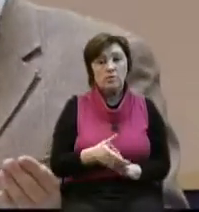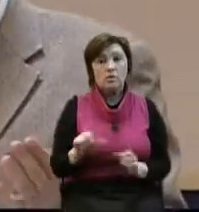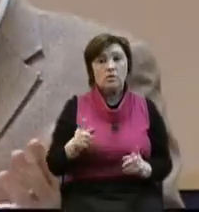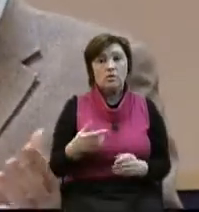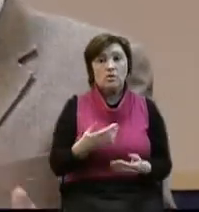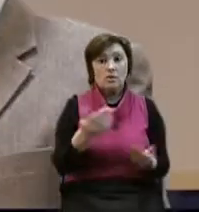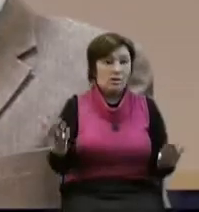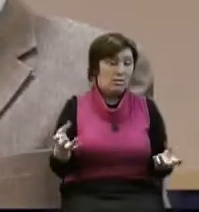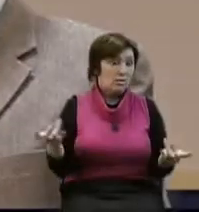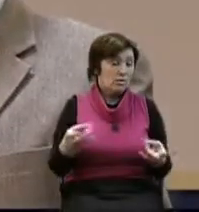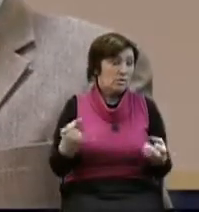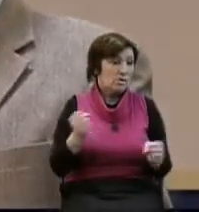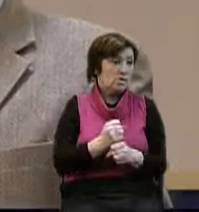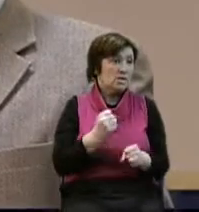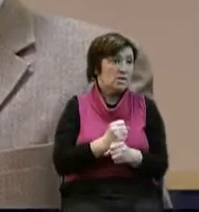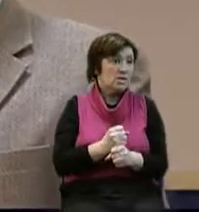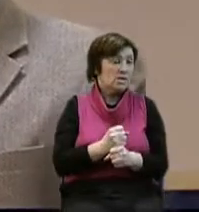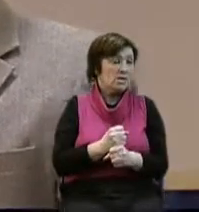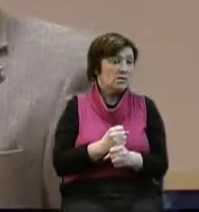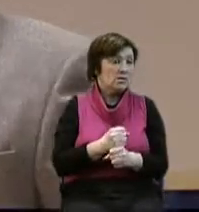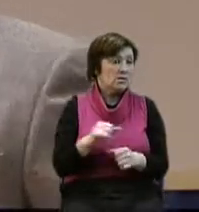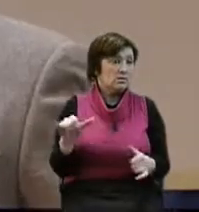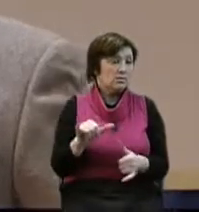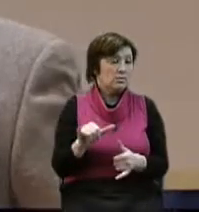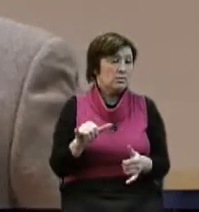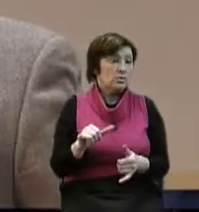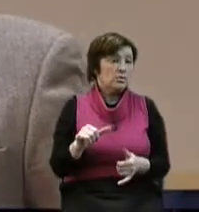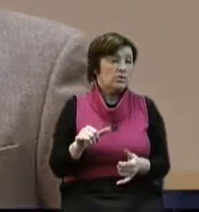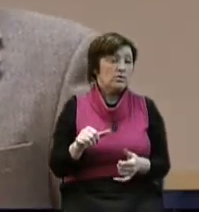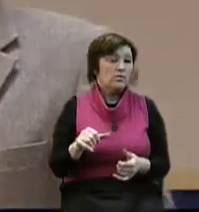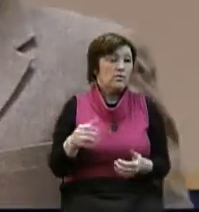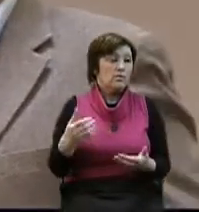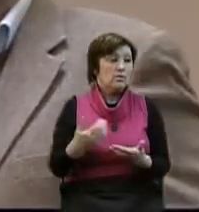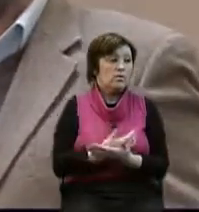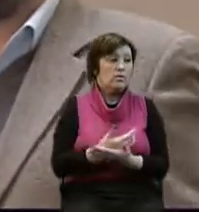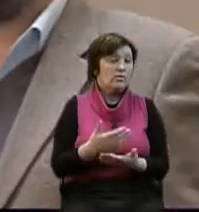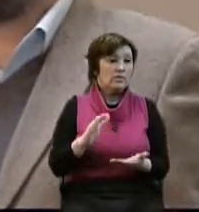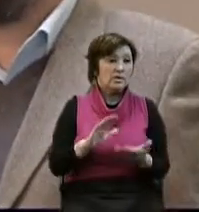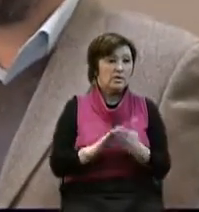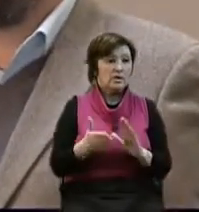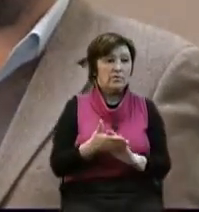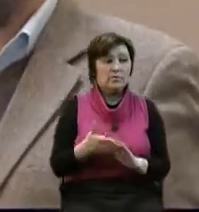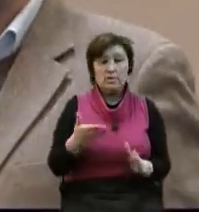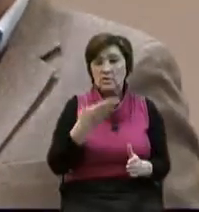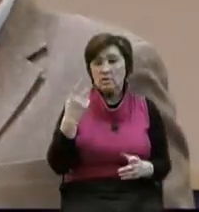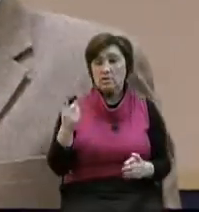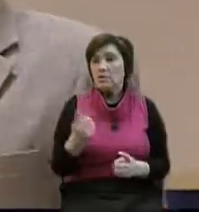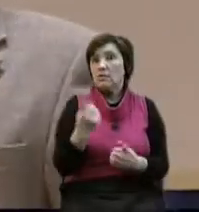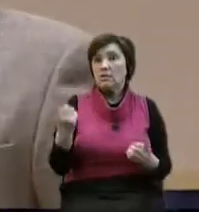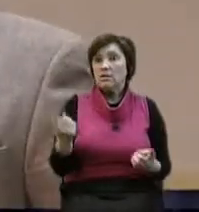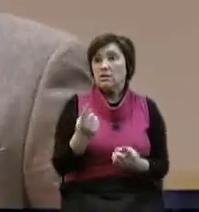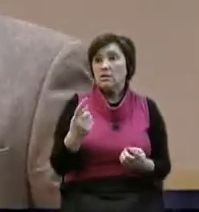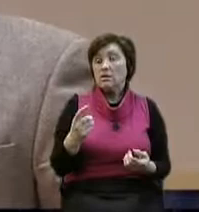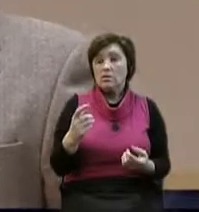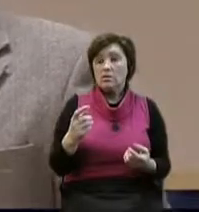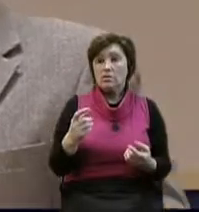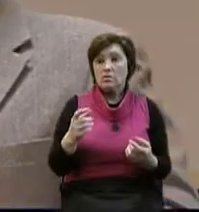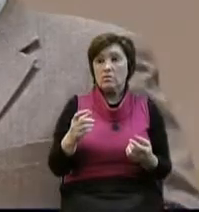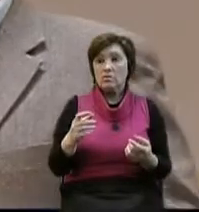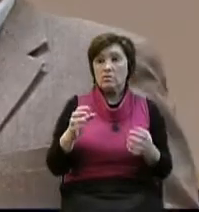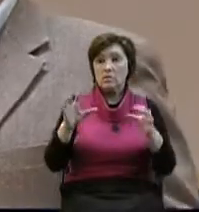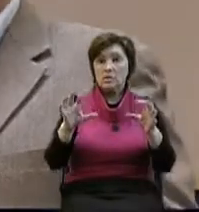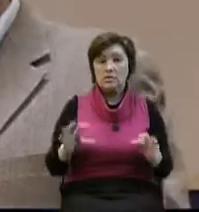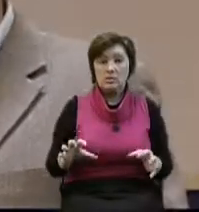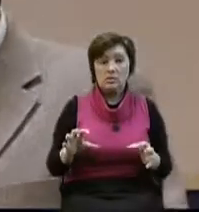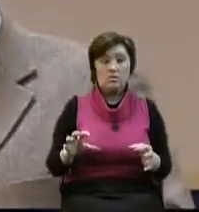в отношении субботы. И дело в том, что в Новом Завете мы не видим ни одной заповеди или какого-то постановления, которое бы